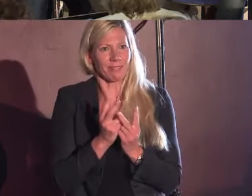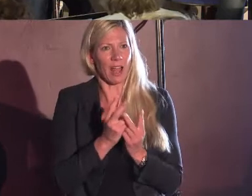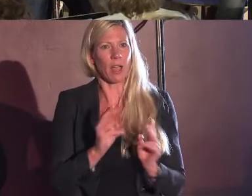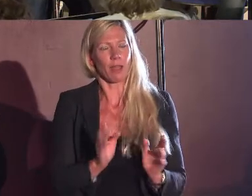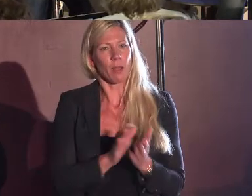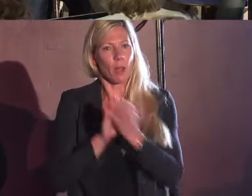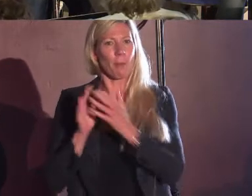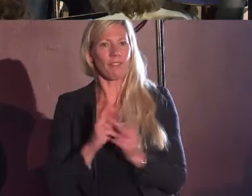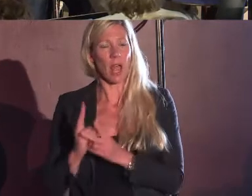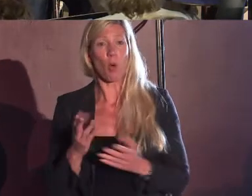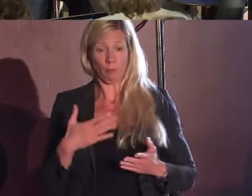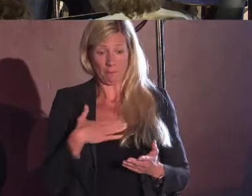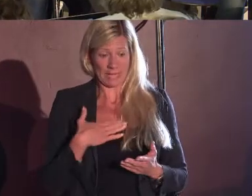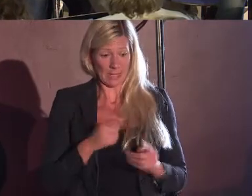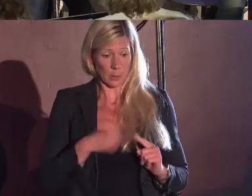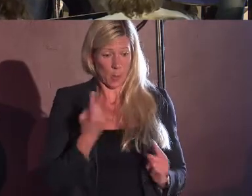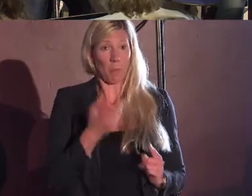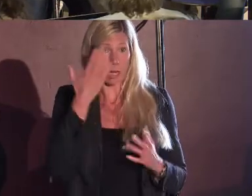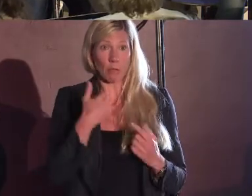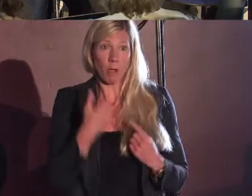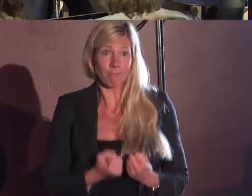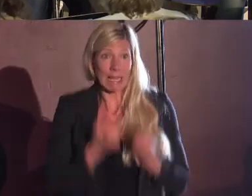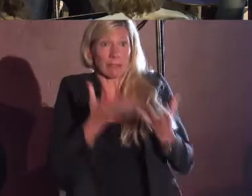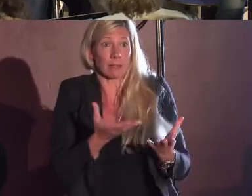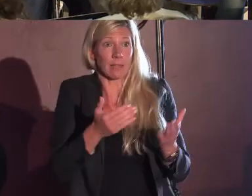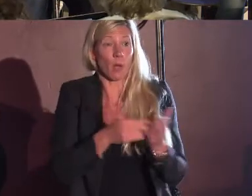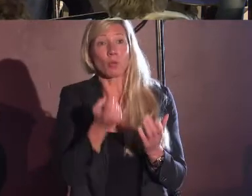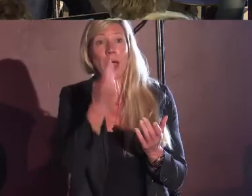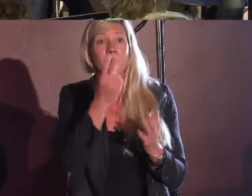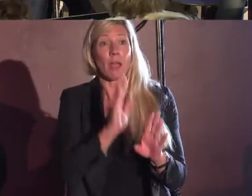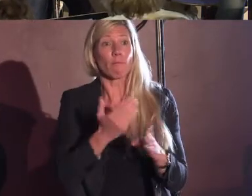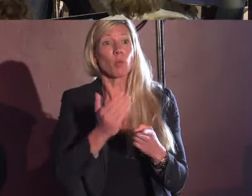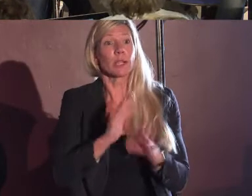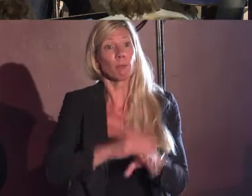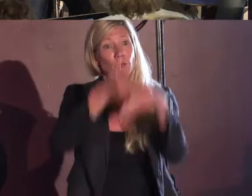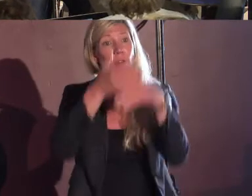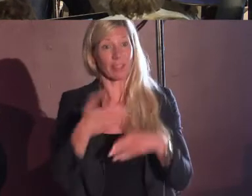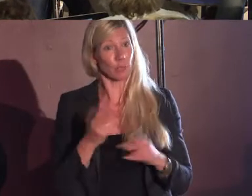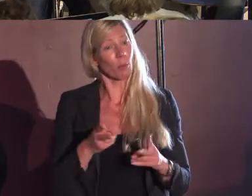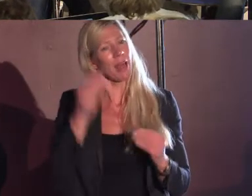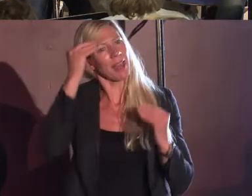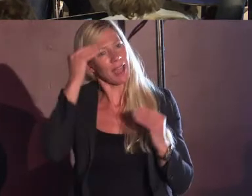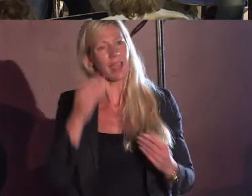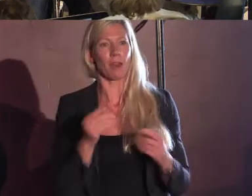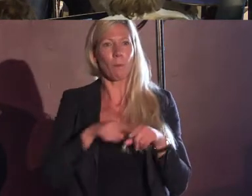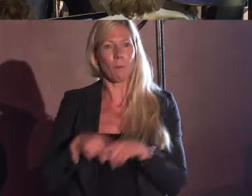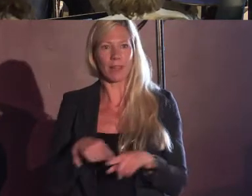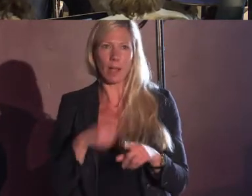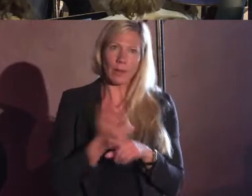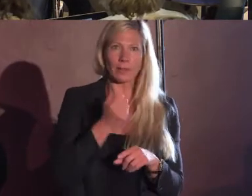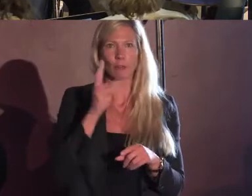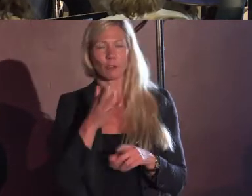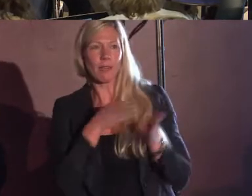generera någonting, så kan jag liksom kasta in den bollen och så är det någon som bygger vidare på det. Det är så man lär sig, det är så man utvecklas och det är så man hittar nya vägar. Och det är